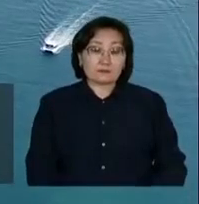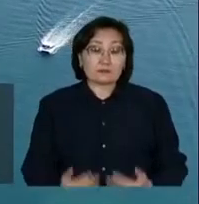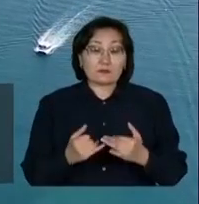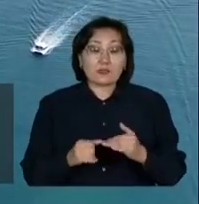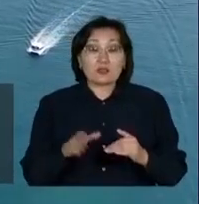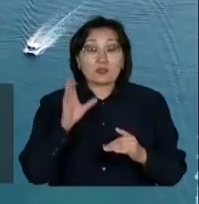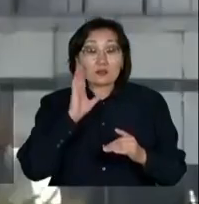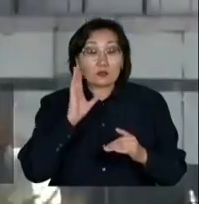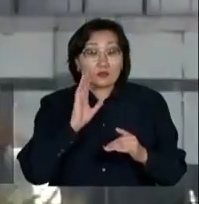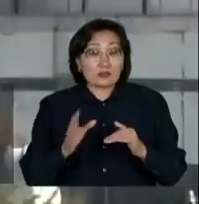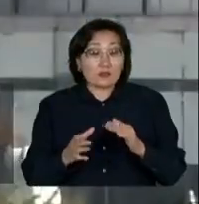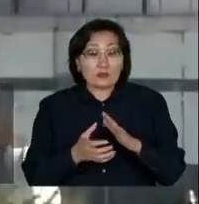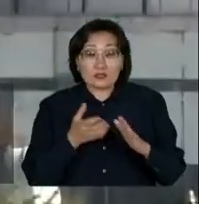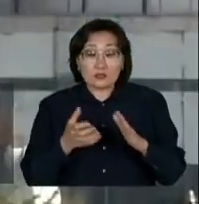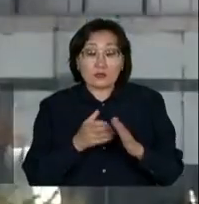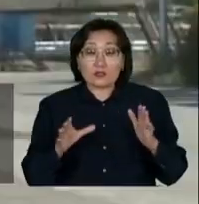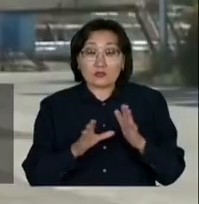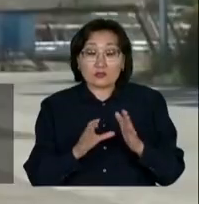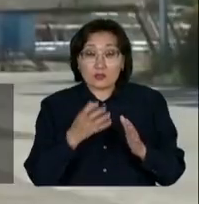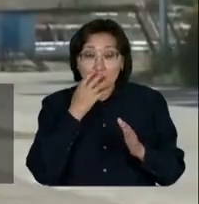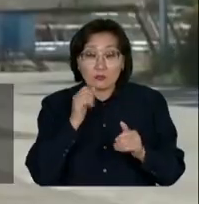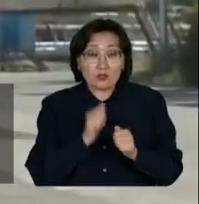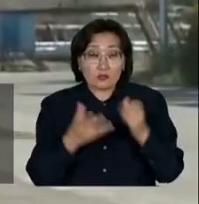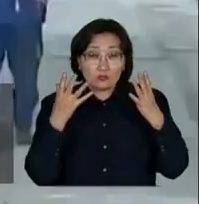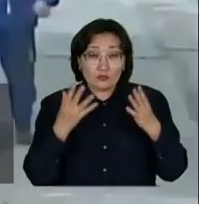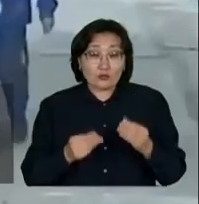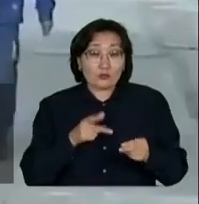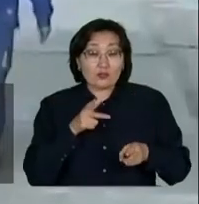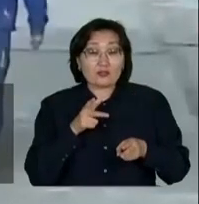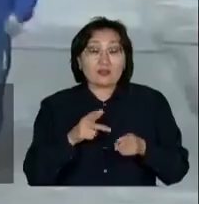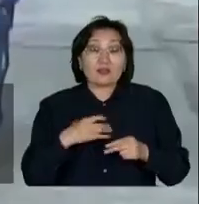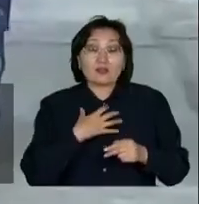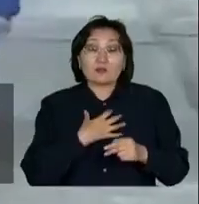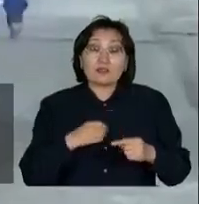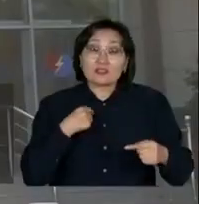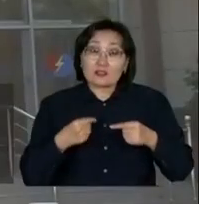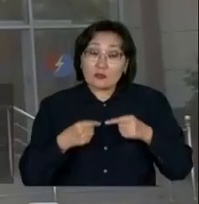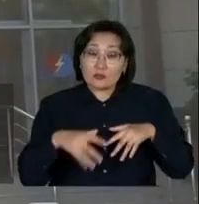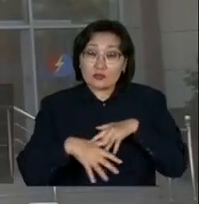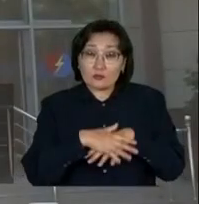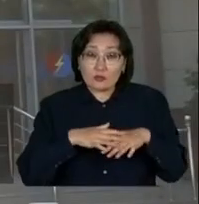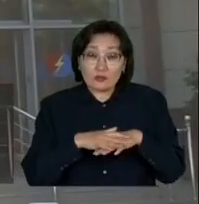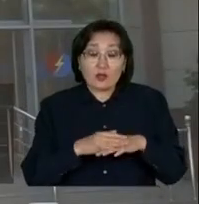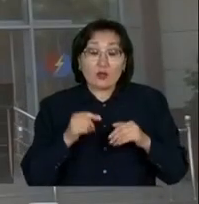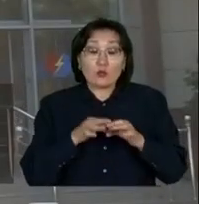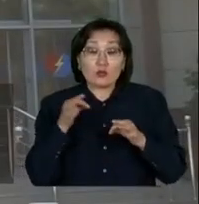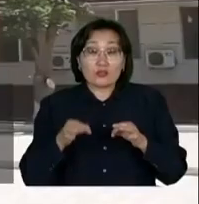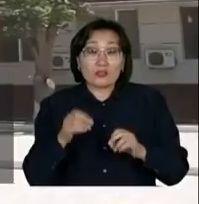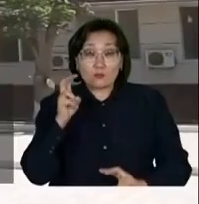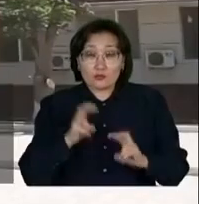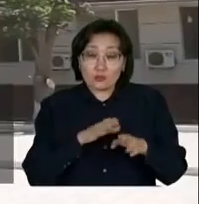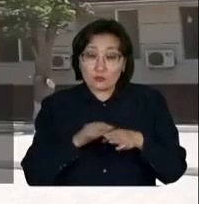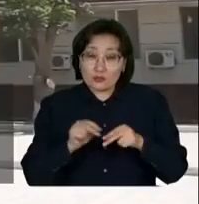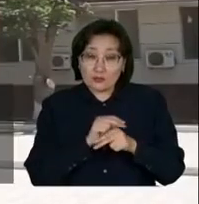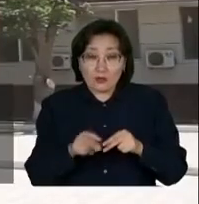Тіршілік нәрінен таршылық көріп жарық пен жылудың жайын күнде жырғылатын жұрт өңірдегі маяк кәсіпорнын толық жөндеуді мемлекет өз мойнына